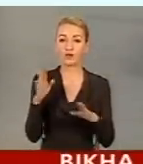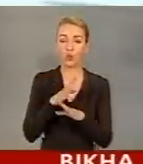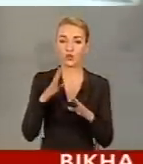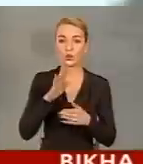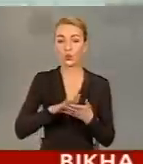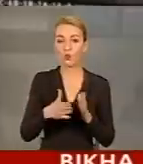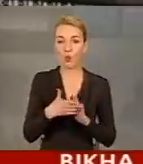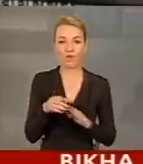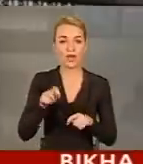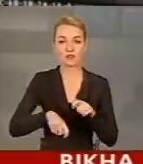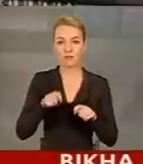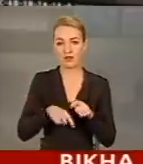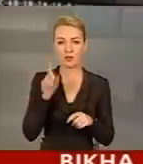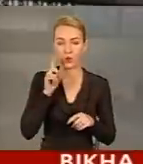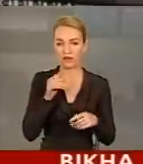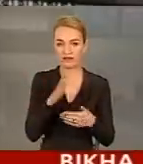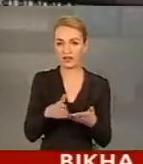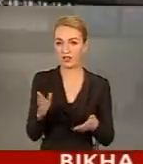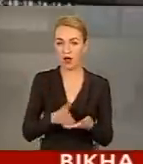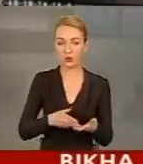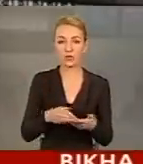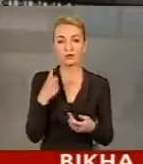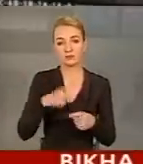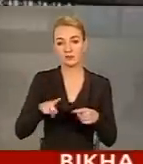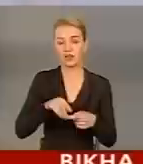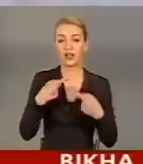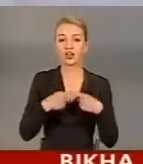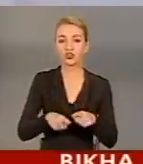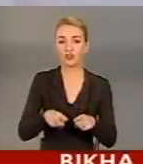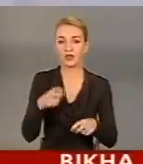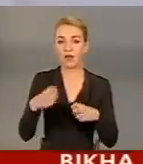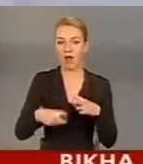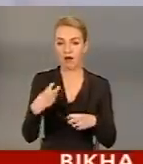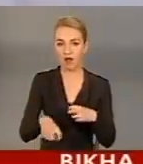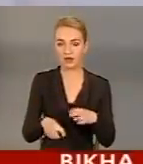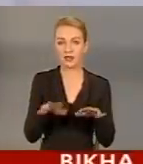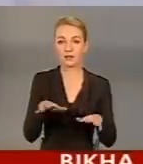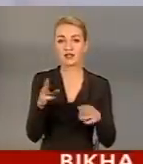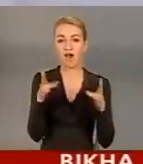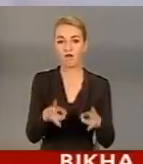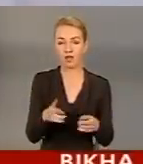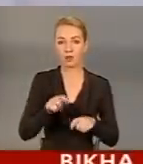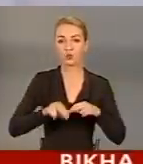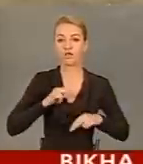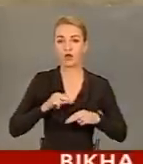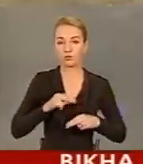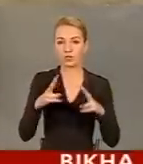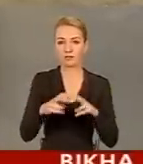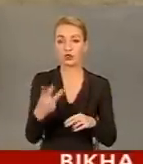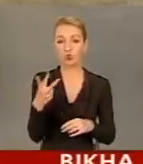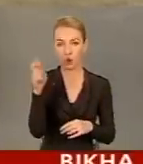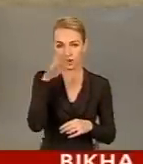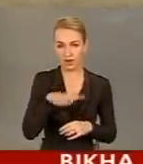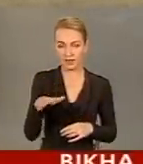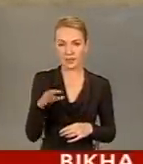експерти поки відкидають. Найімовірніше, причиною катастрофи стали технічні негаразди. На місці аварії працюватимуть експерти одразу 3 країн –